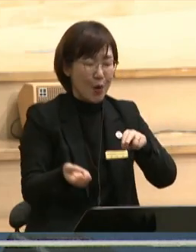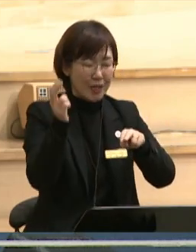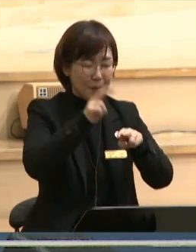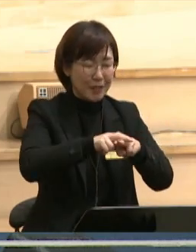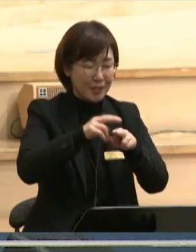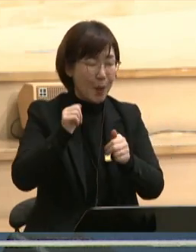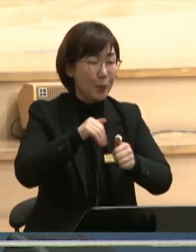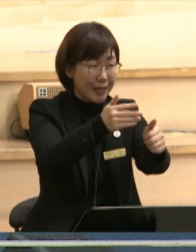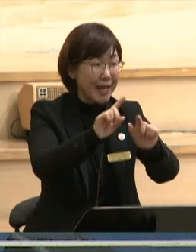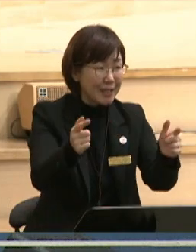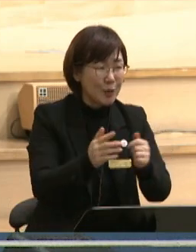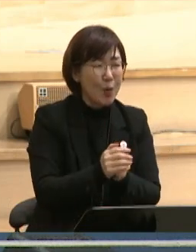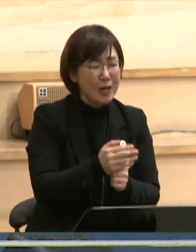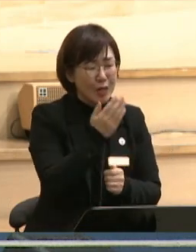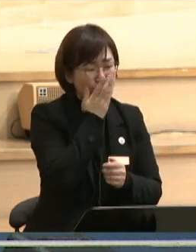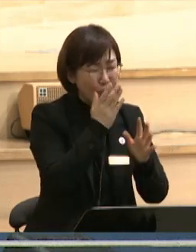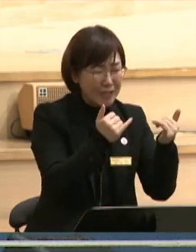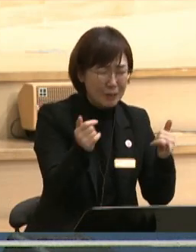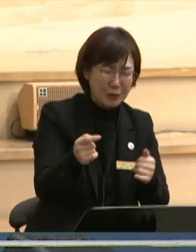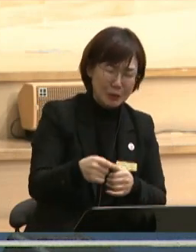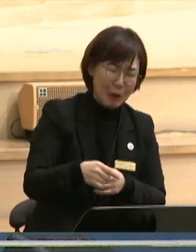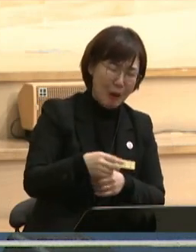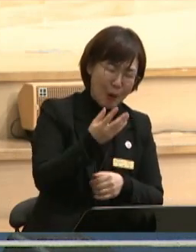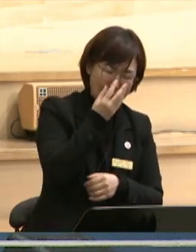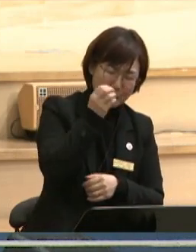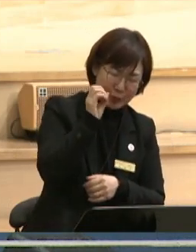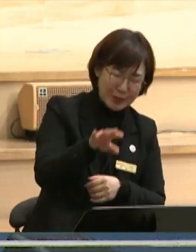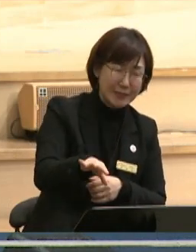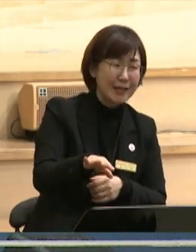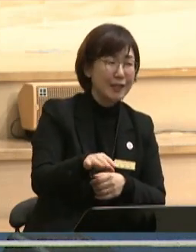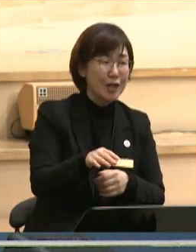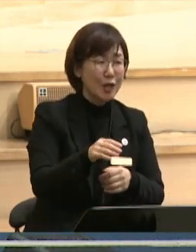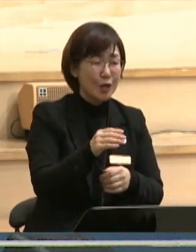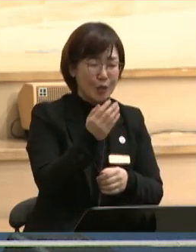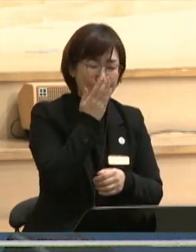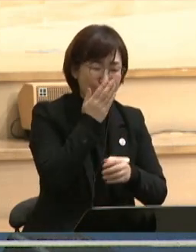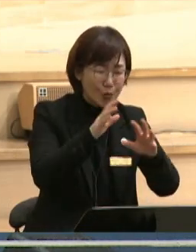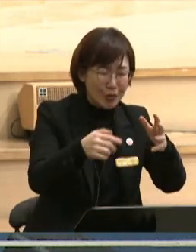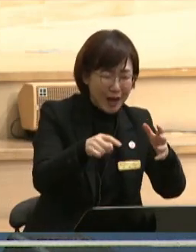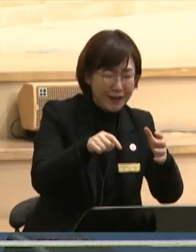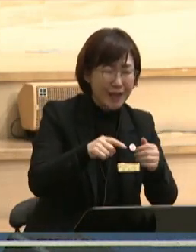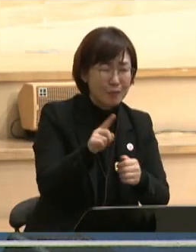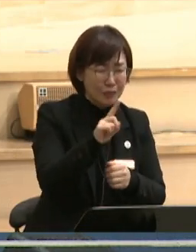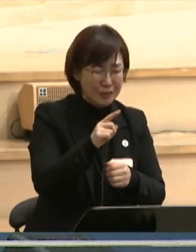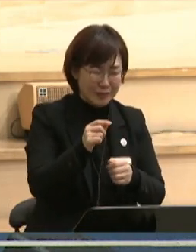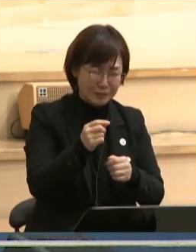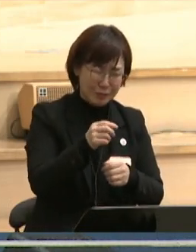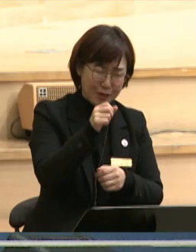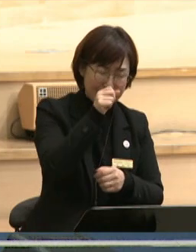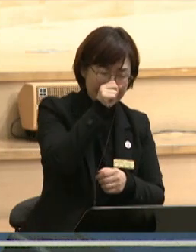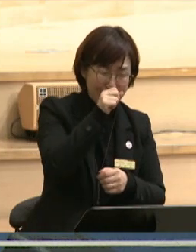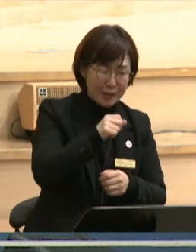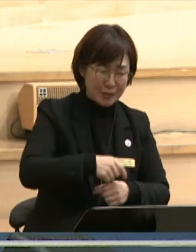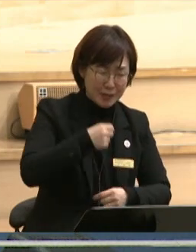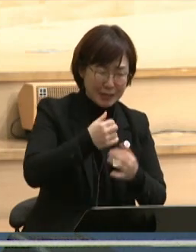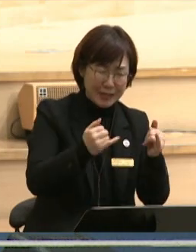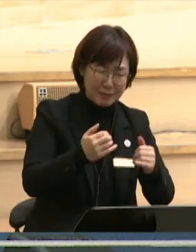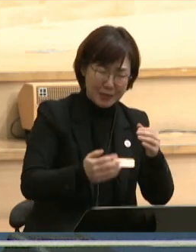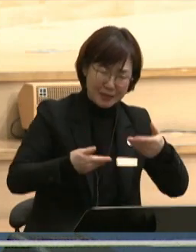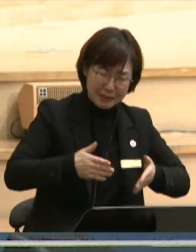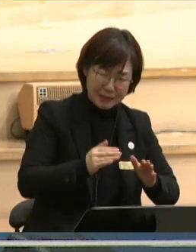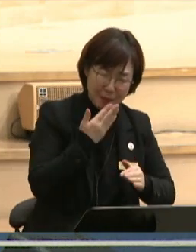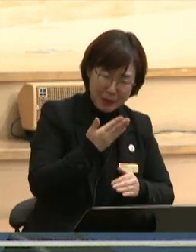멸시하는 나사렛에서 무슨 선한 것이 나오겠느냐 목수의 아들이 아니냐라고 할만큼 비참한 모습으로